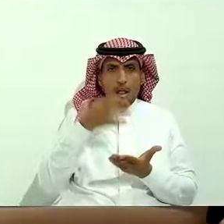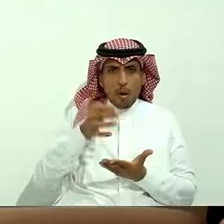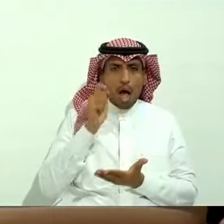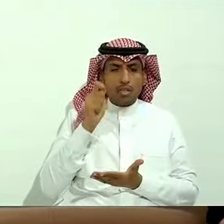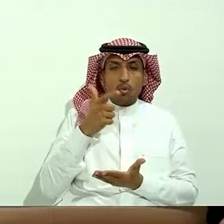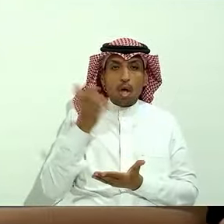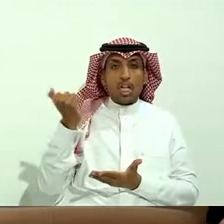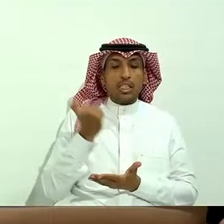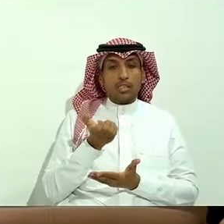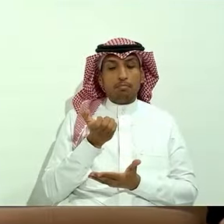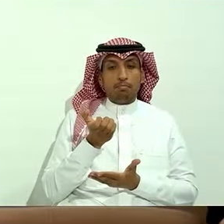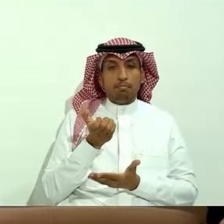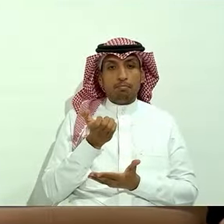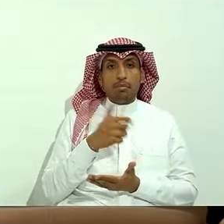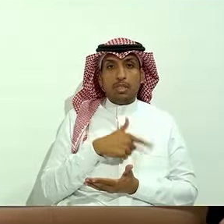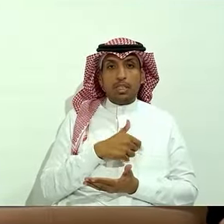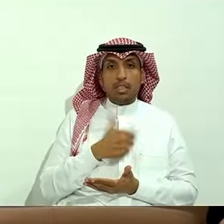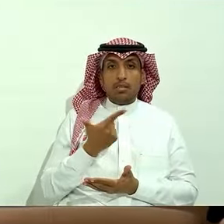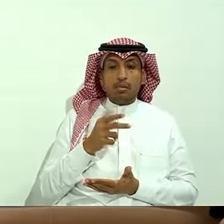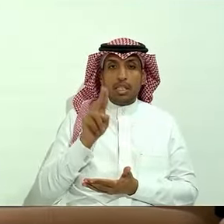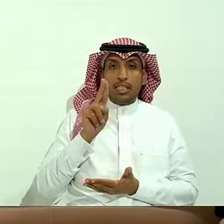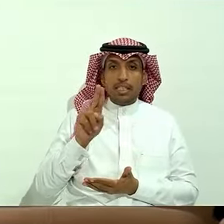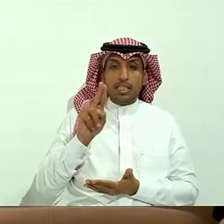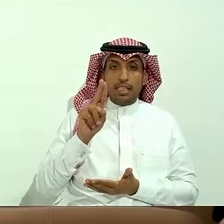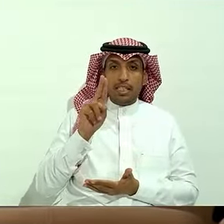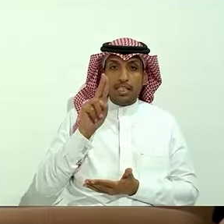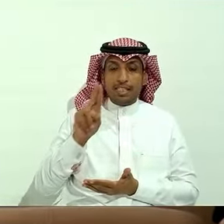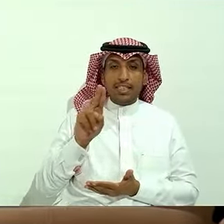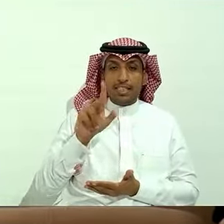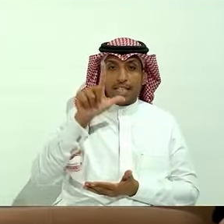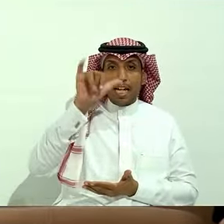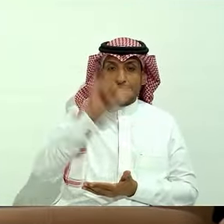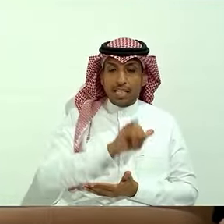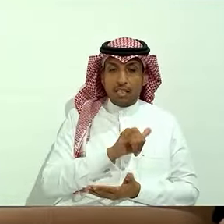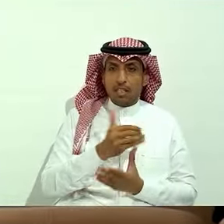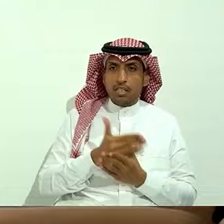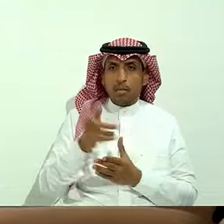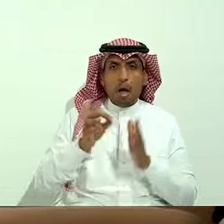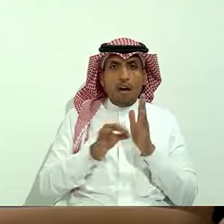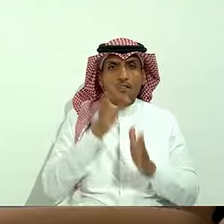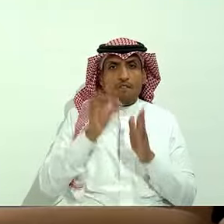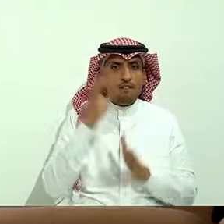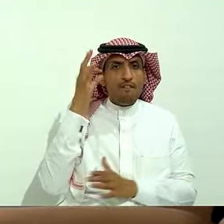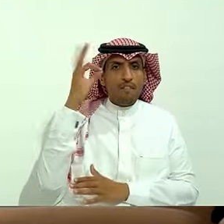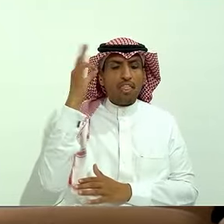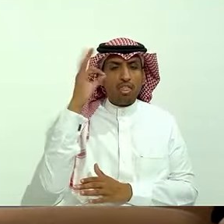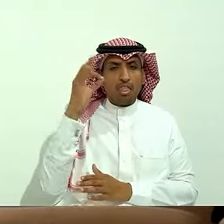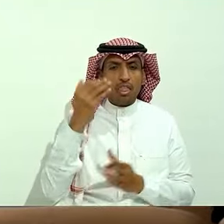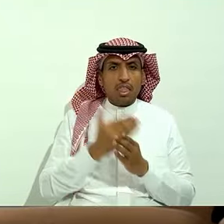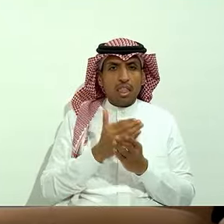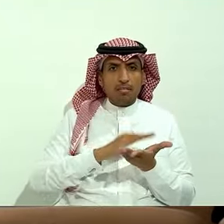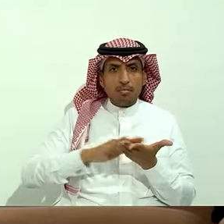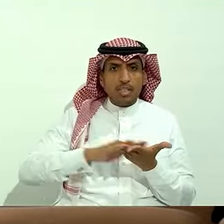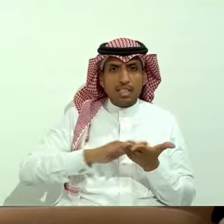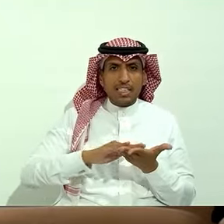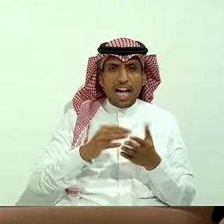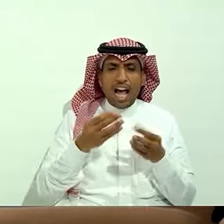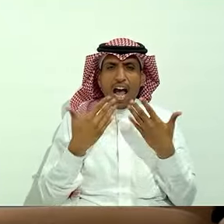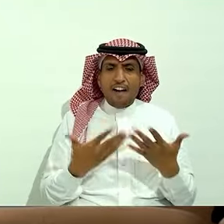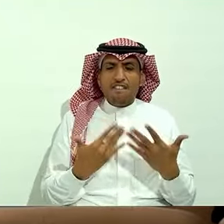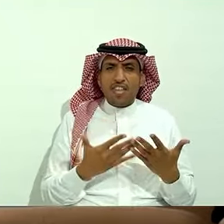هذا يسمونه ثوب التلي. التلي فن من فنون الزخرفة بصفائح معدنية رقيقة